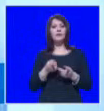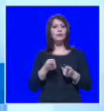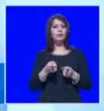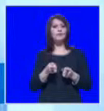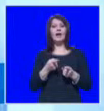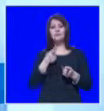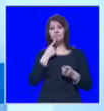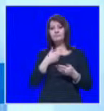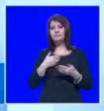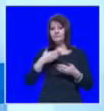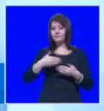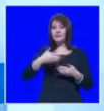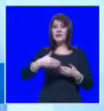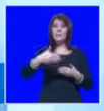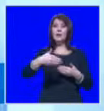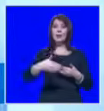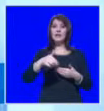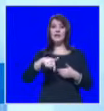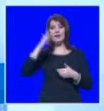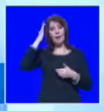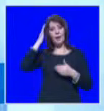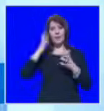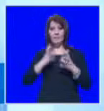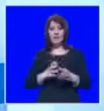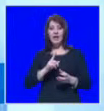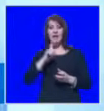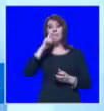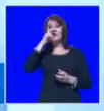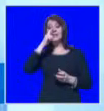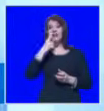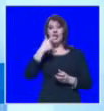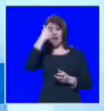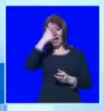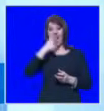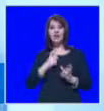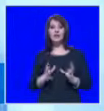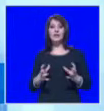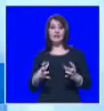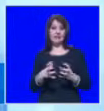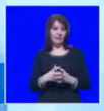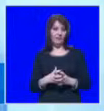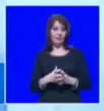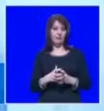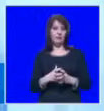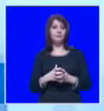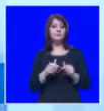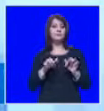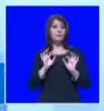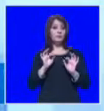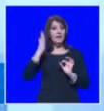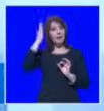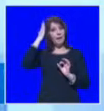неотменими приоритети на това правителство, независимо от личния състав. По отношение на личния състав, в момента премиера